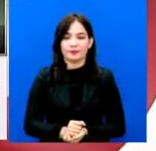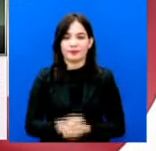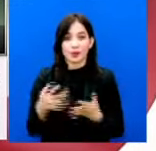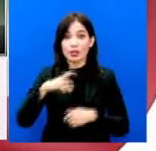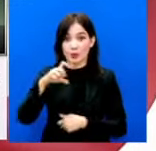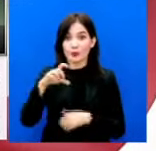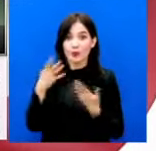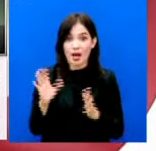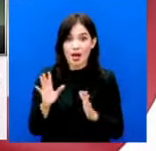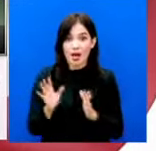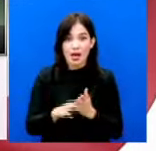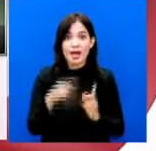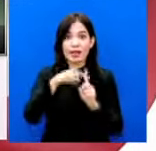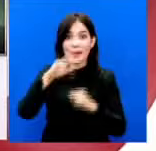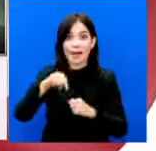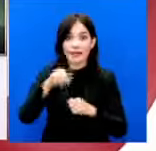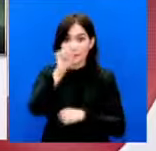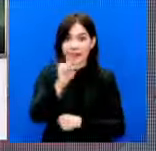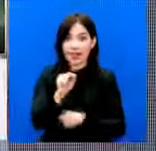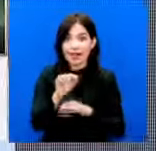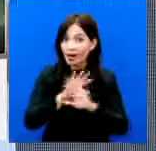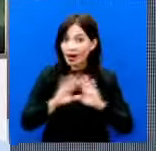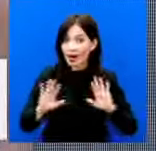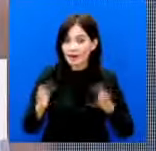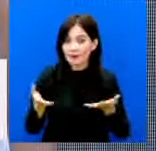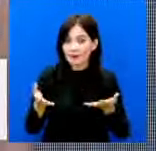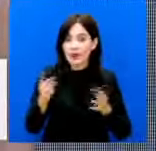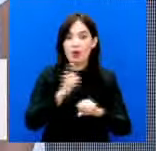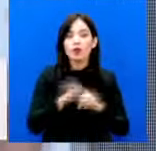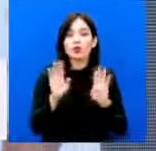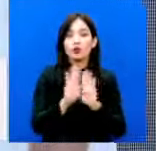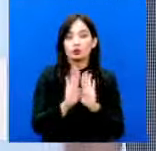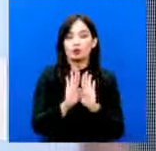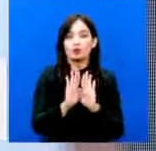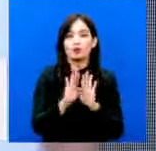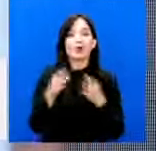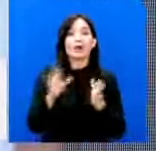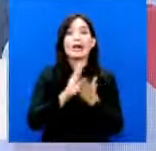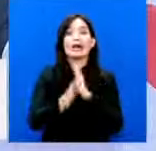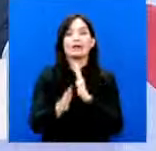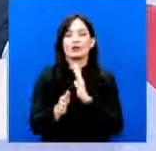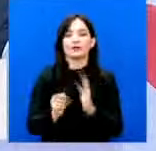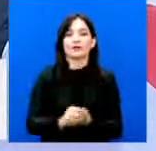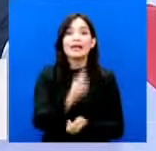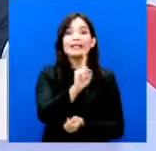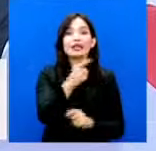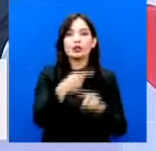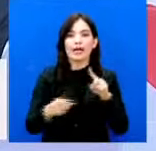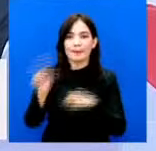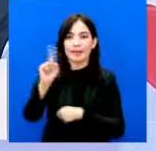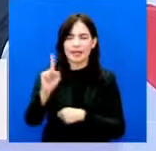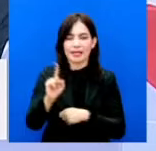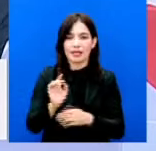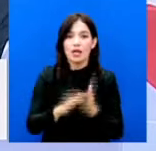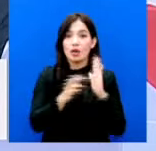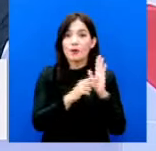cukup Bapak, tidak perlu menambahkan. Baik, waktunya kami akan tutup. Langsung saja kami berikan 1,5 menit berikutnya, paslon